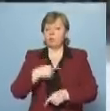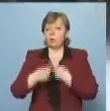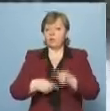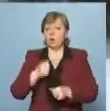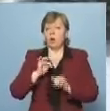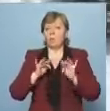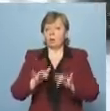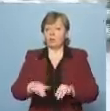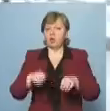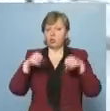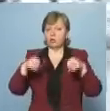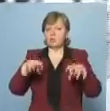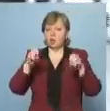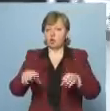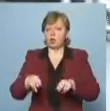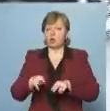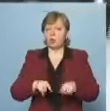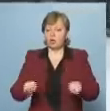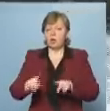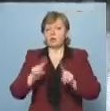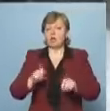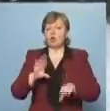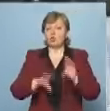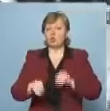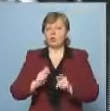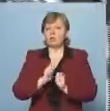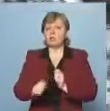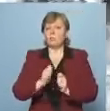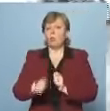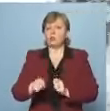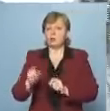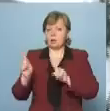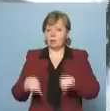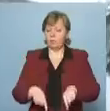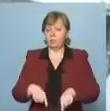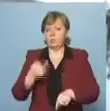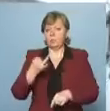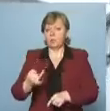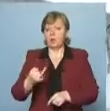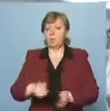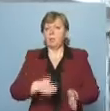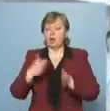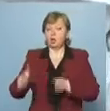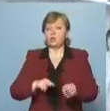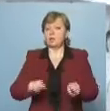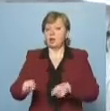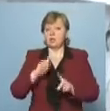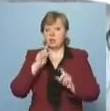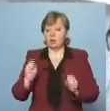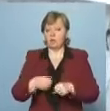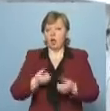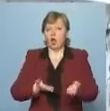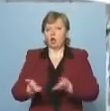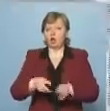этой лыжной трассы за счет спонсоров. И считает, что перенос трассы невозможен. Лыжная трасса, по